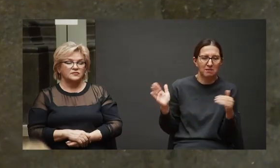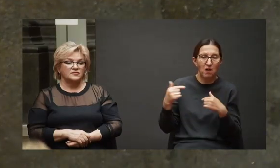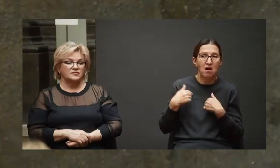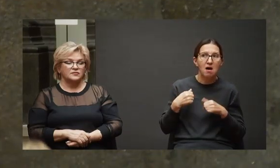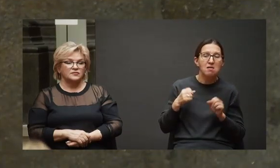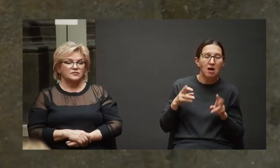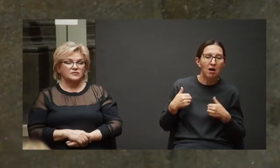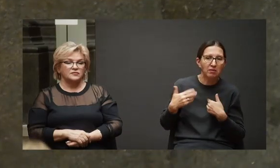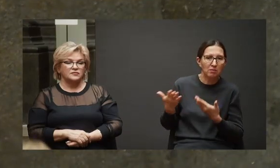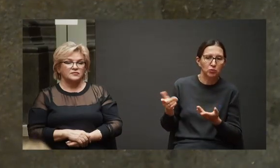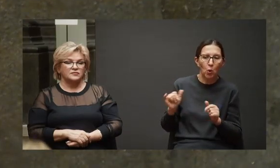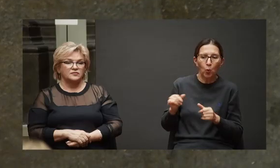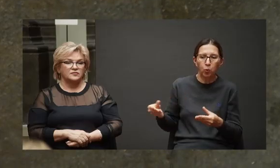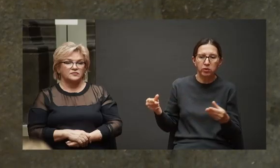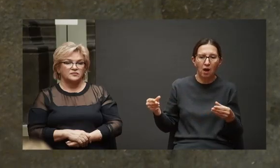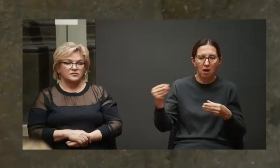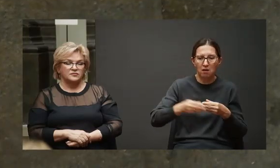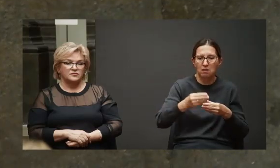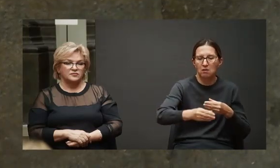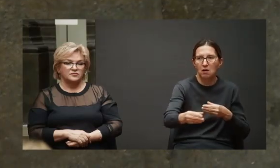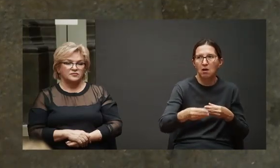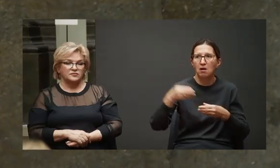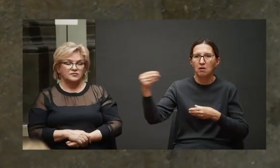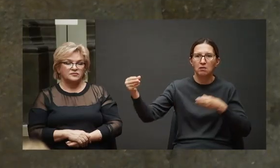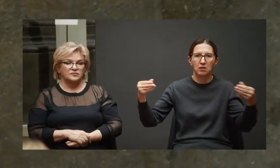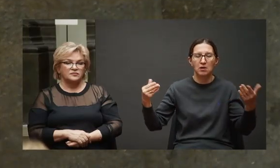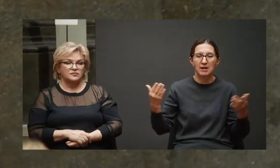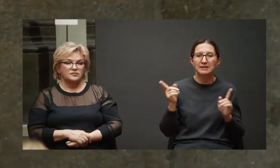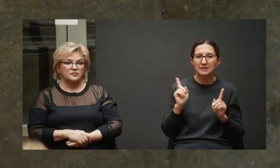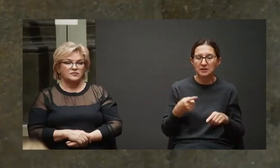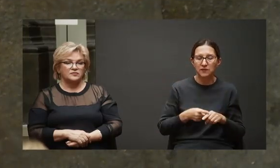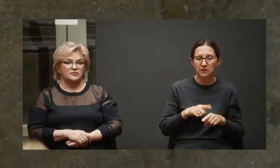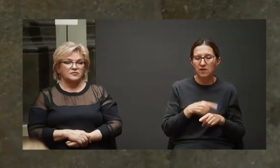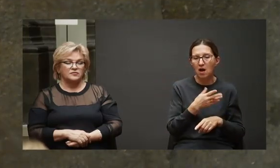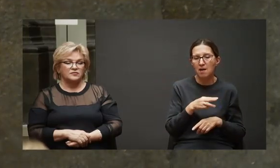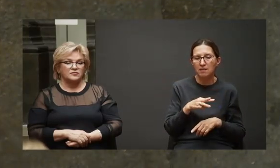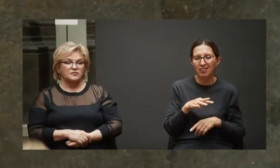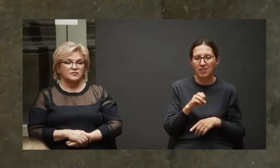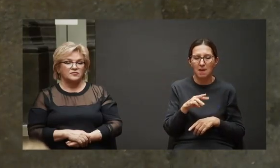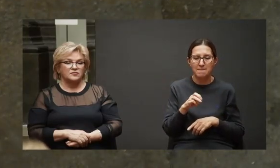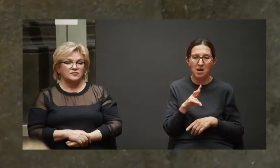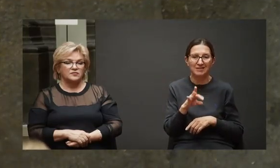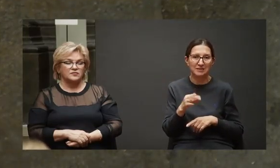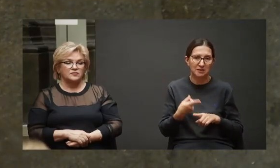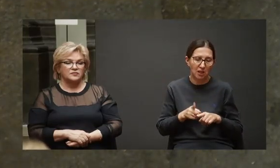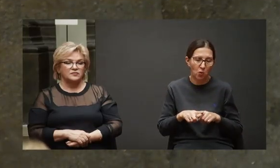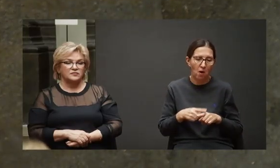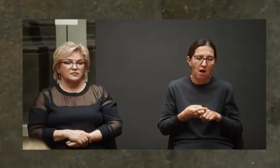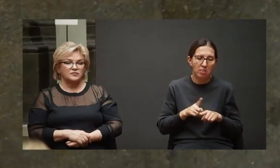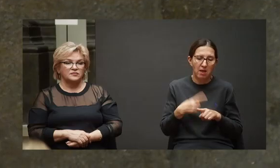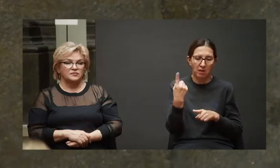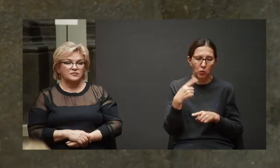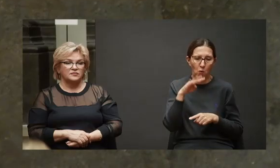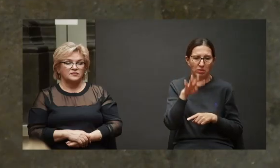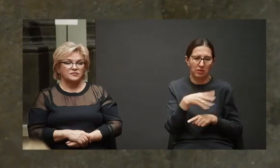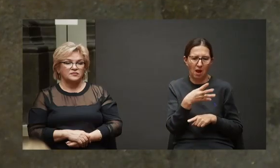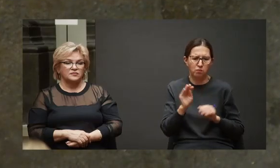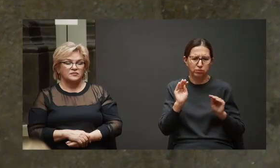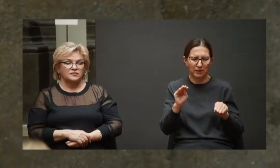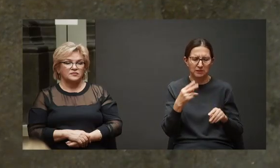этим обойтись, куда нам это сложить, разложить. Не случайно же в атласе Мнемозина сталкивались там на одной таблице какие-то